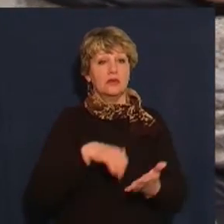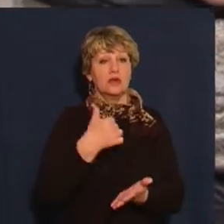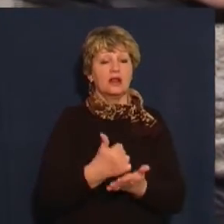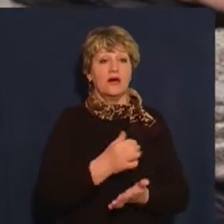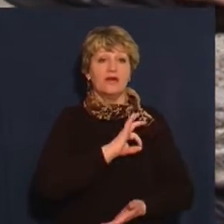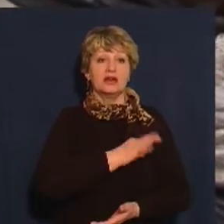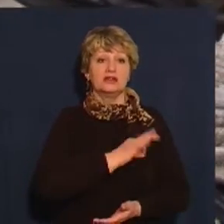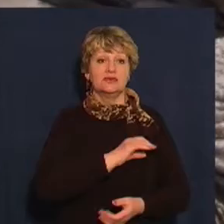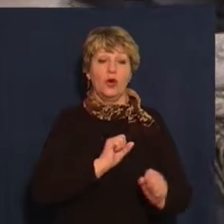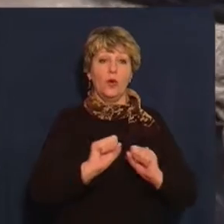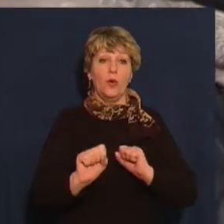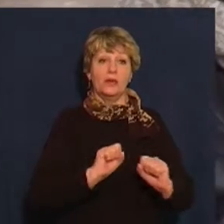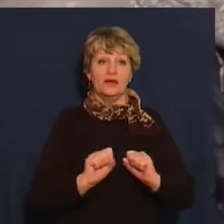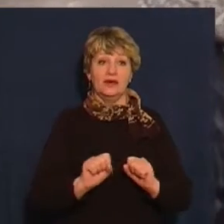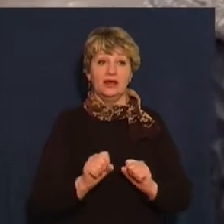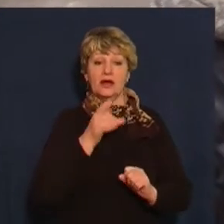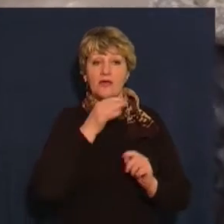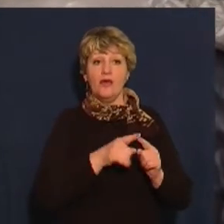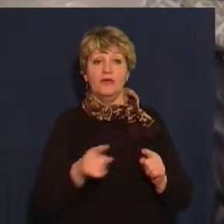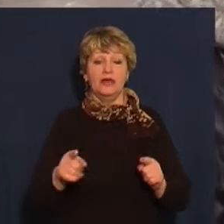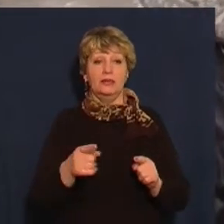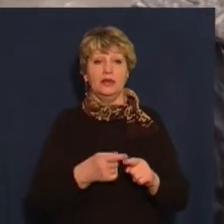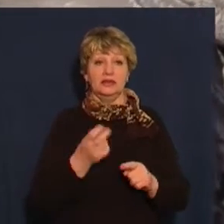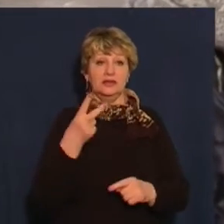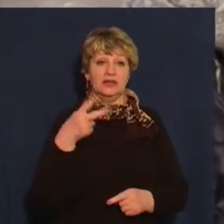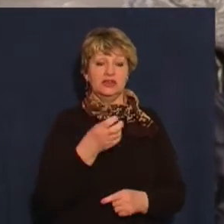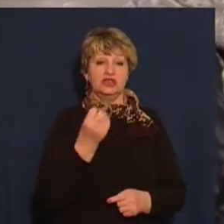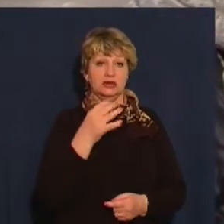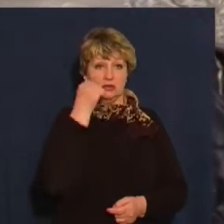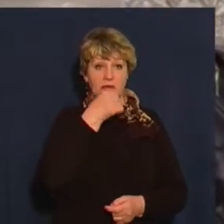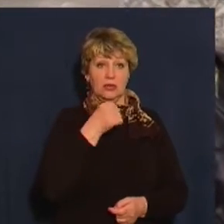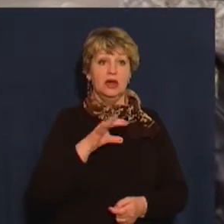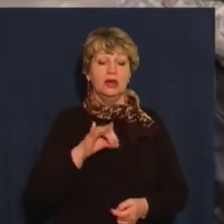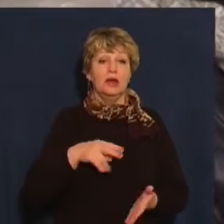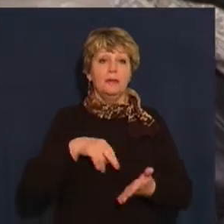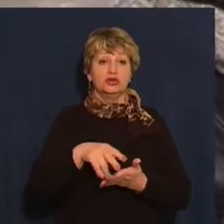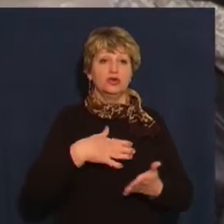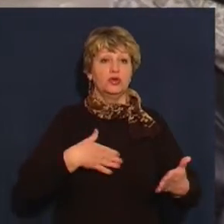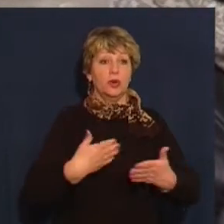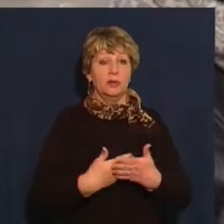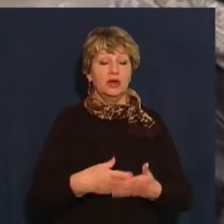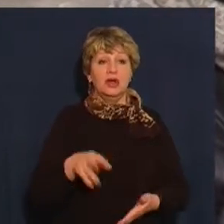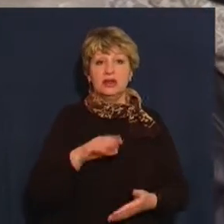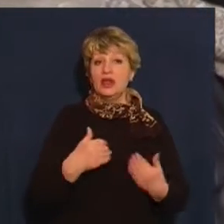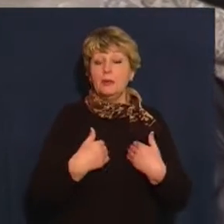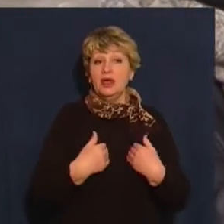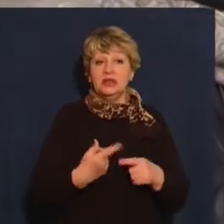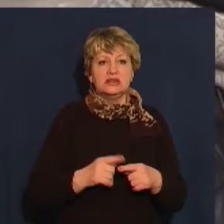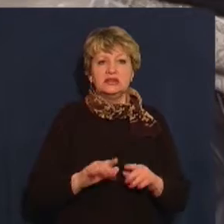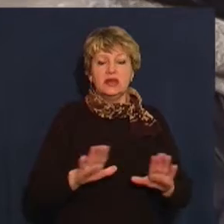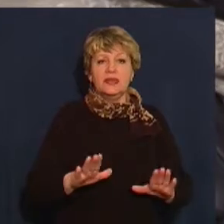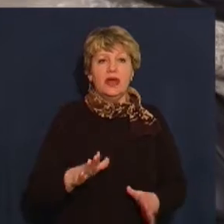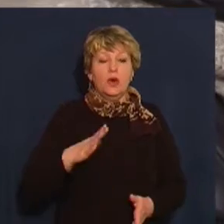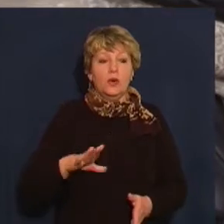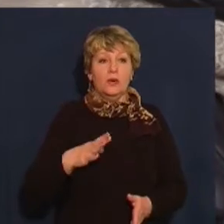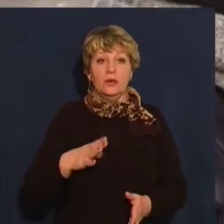управління України у відставці на момент 14-го року і пішов добровольцем. Для мене це було неочікувано. Я не знаю, які організації це подали,